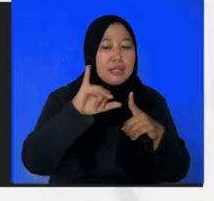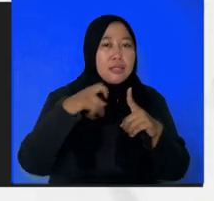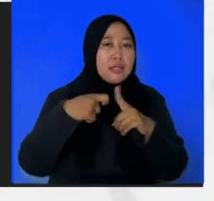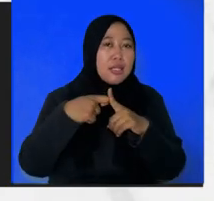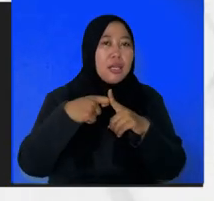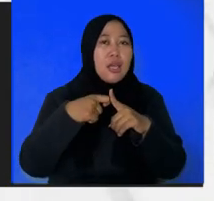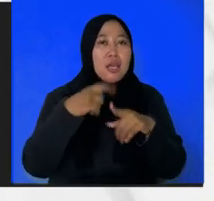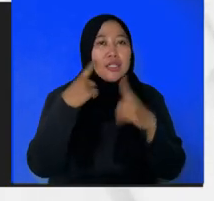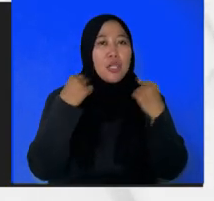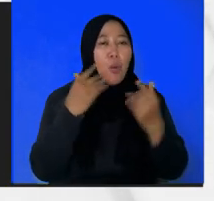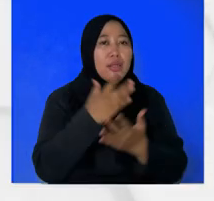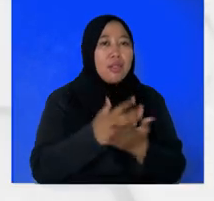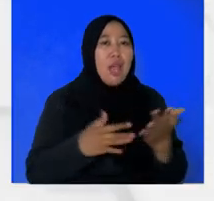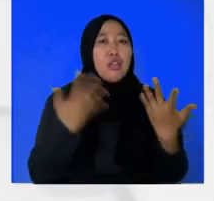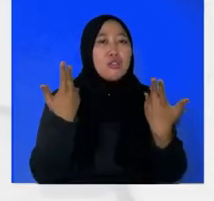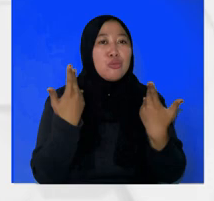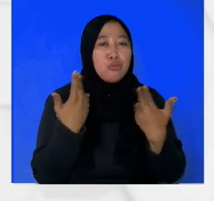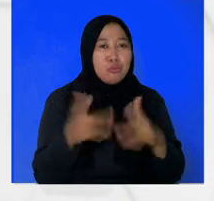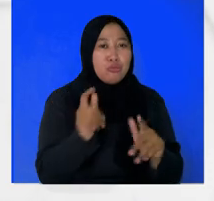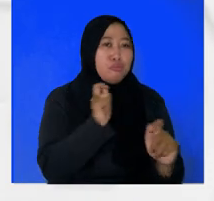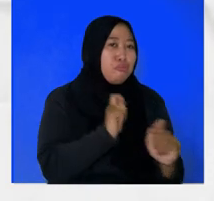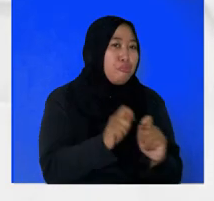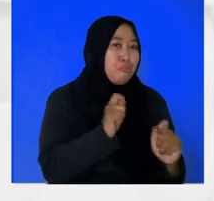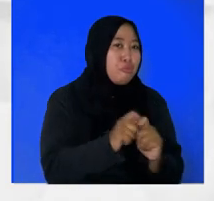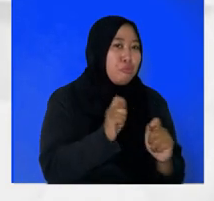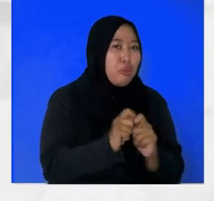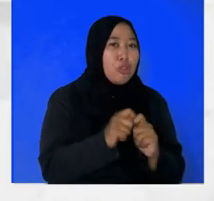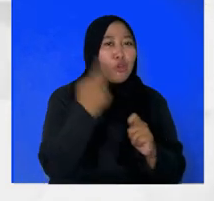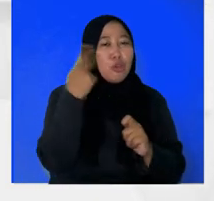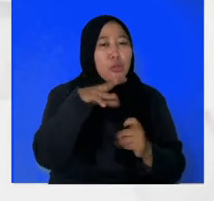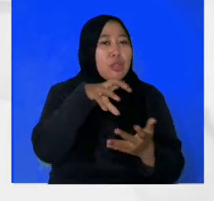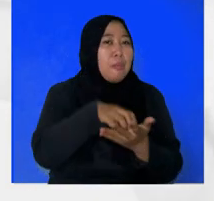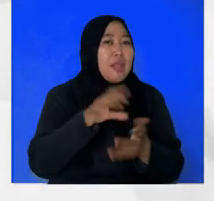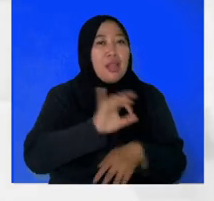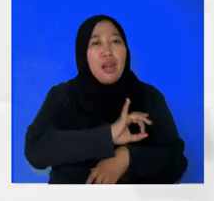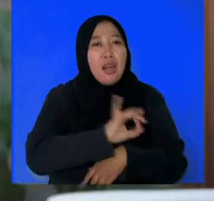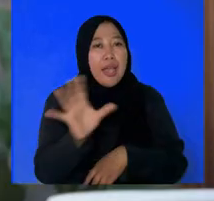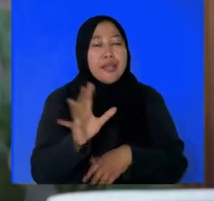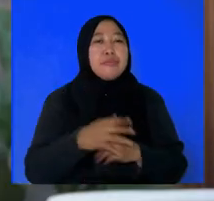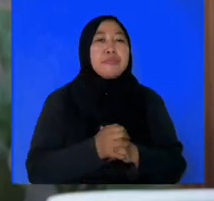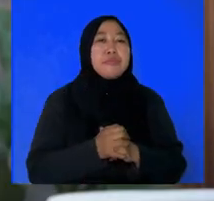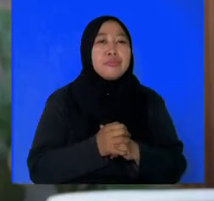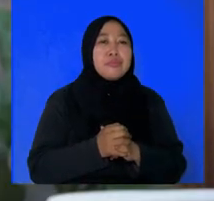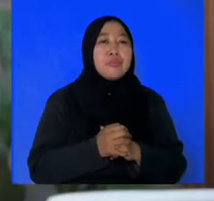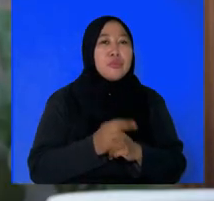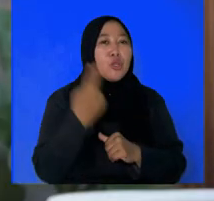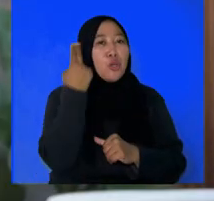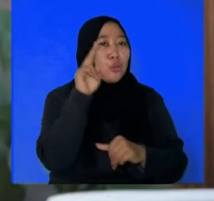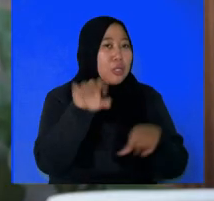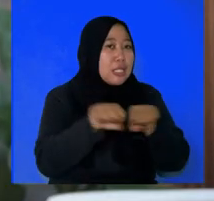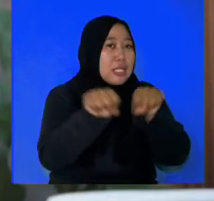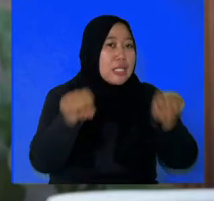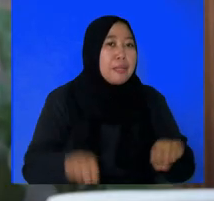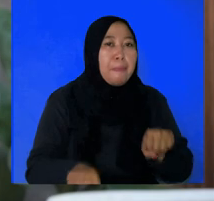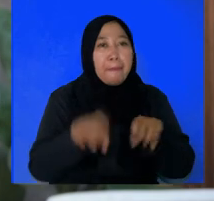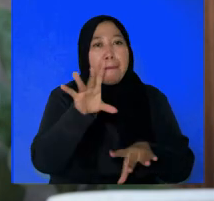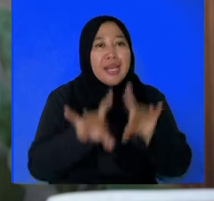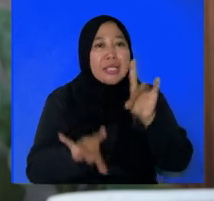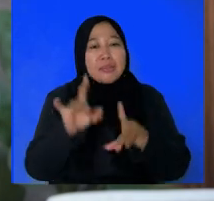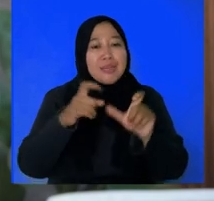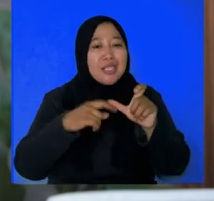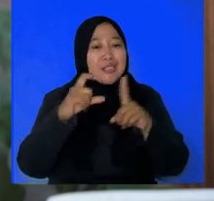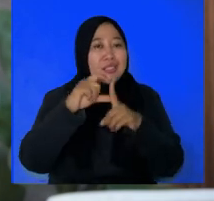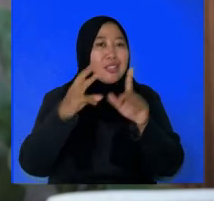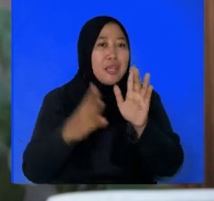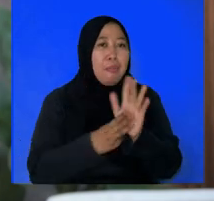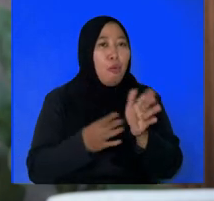Klik Jateng telah direplikasi oleh BPS di luar Provinsi Jawa Tengah. Pada area penataan sistem manajemen